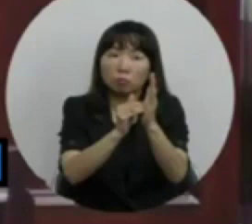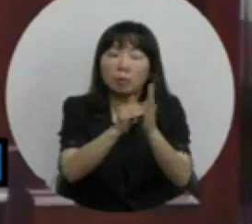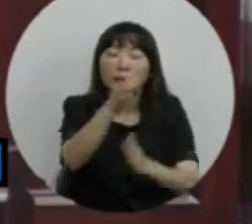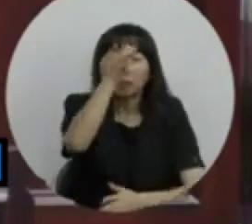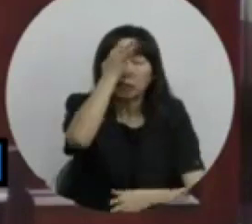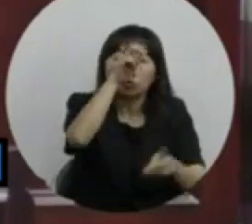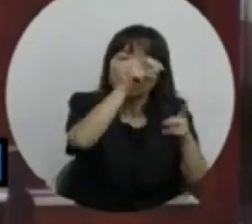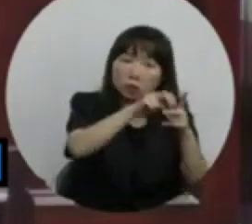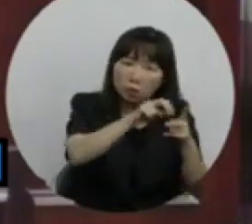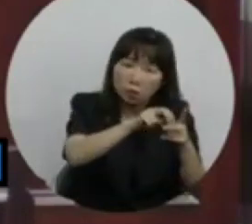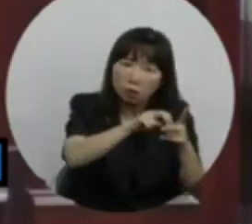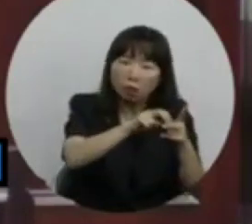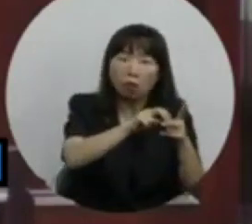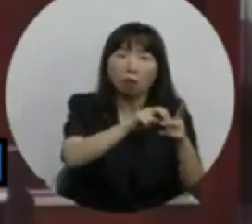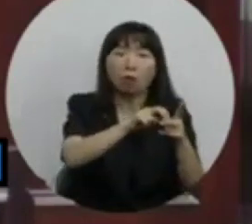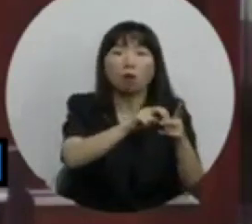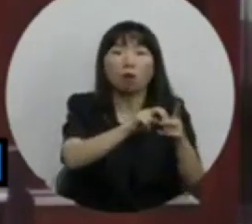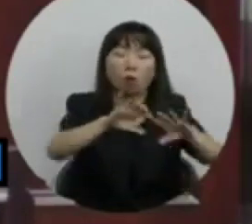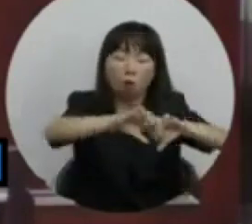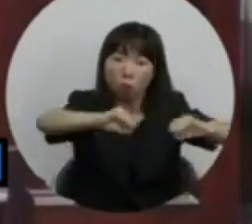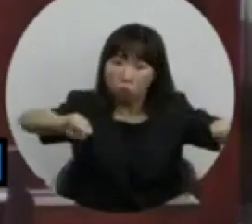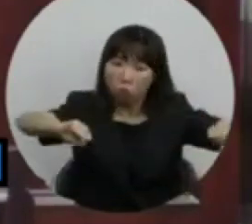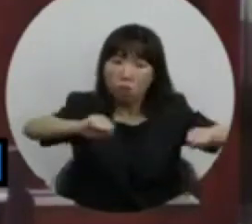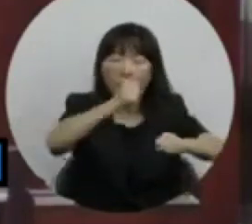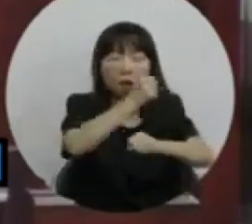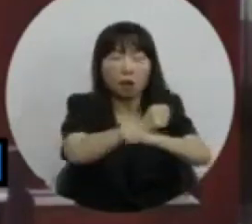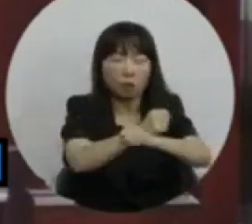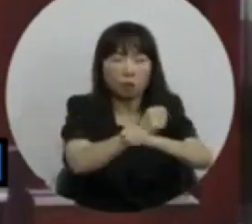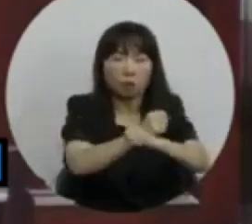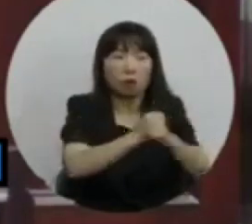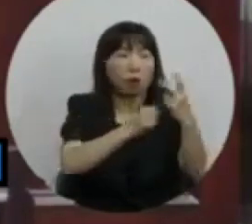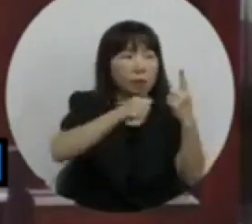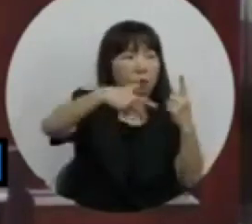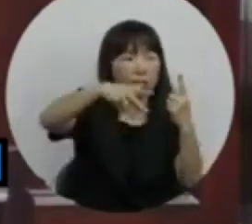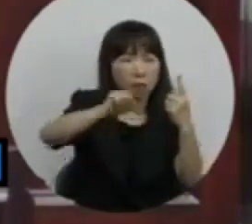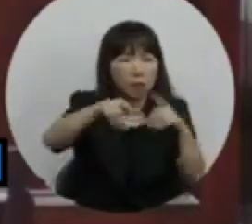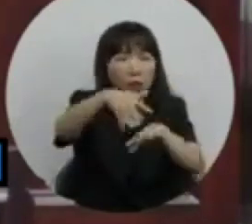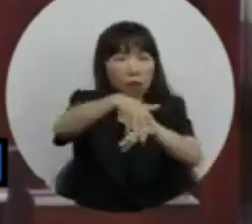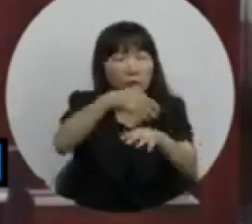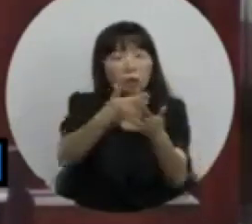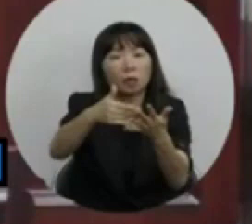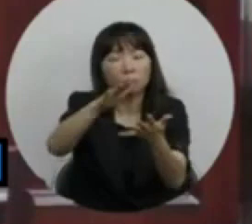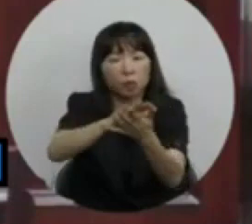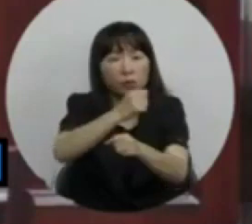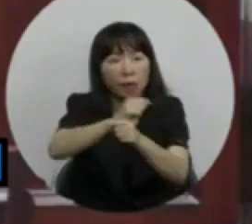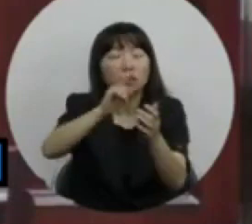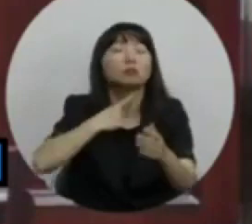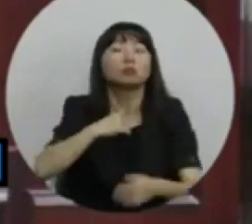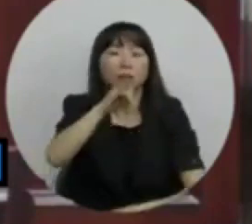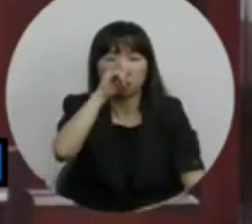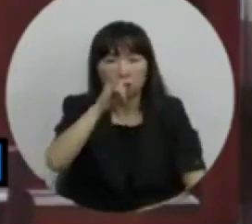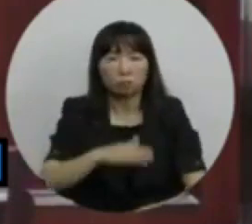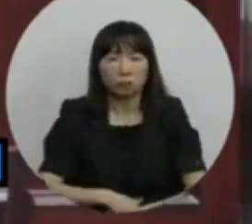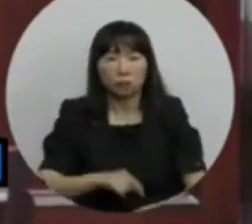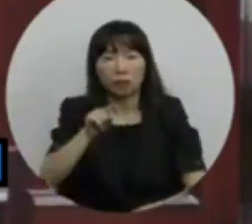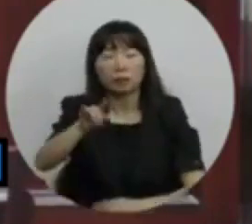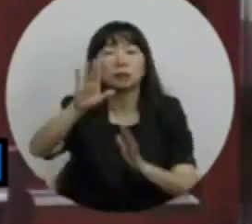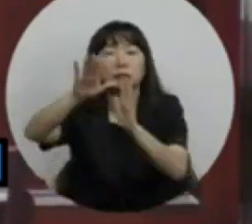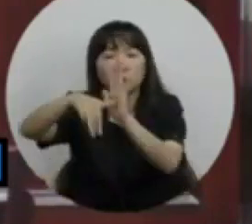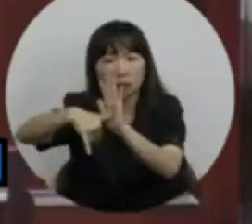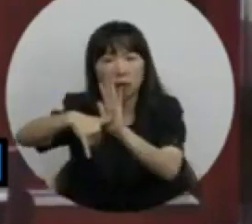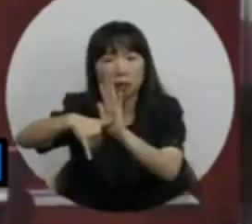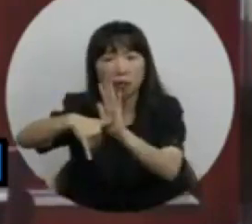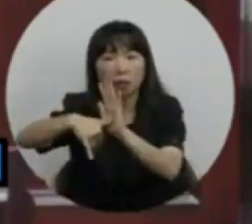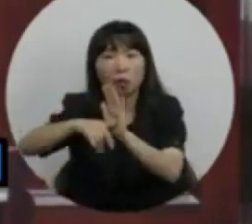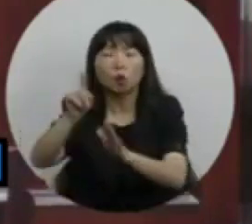기술센터와 농업정책과를 분리하면서 1차 조직개편안을 했습니다. 그때 의장님이